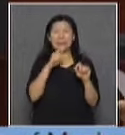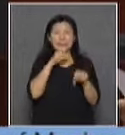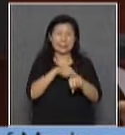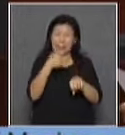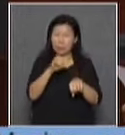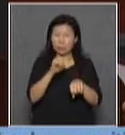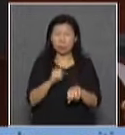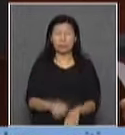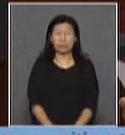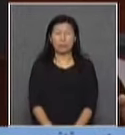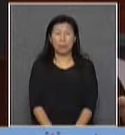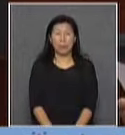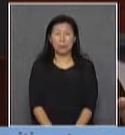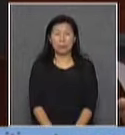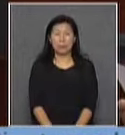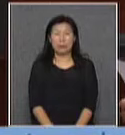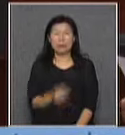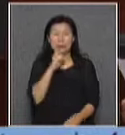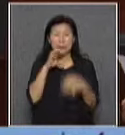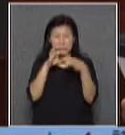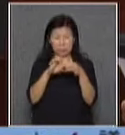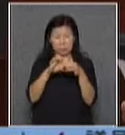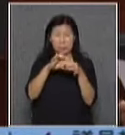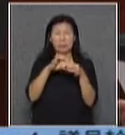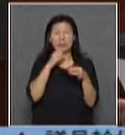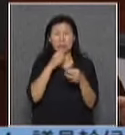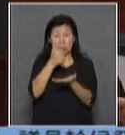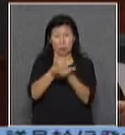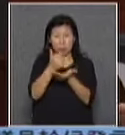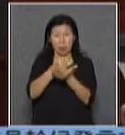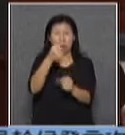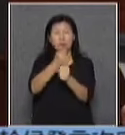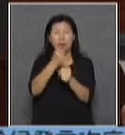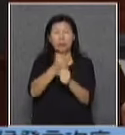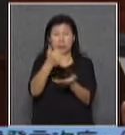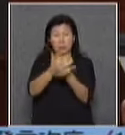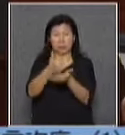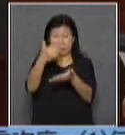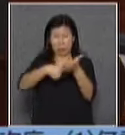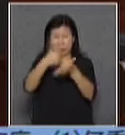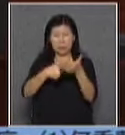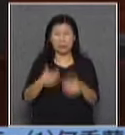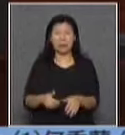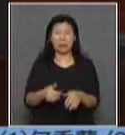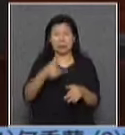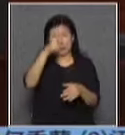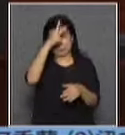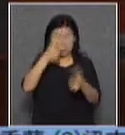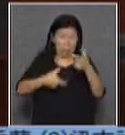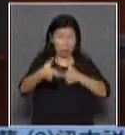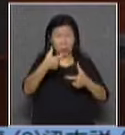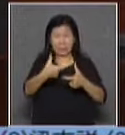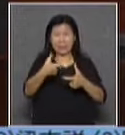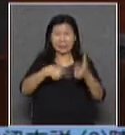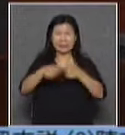基本上即係有關呢一個嘅職位嘅刪減咧，即係涉及到公帑運用嘅